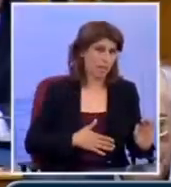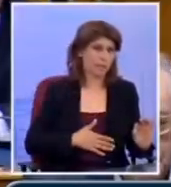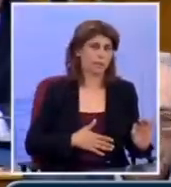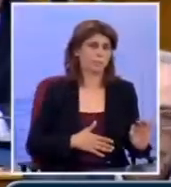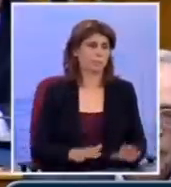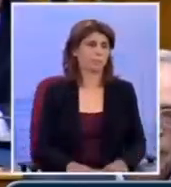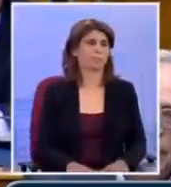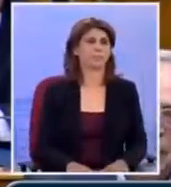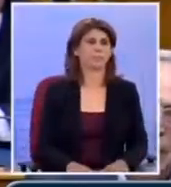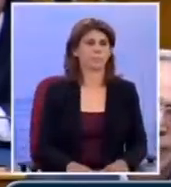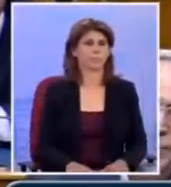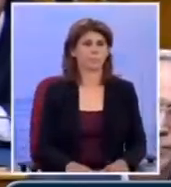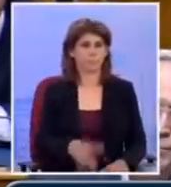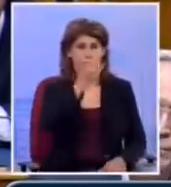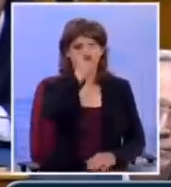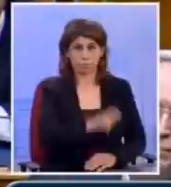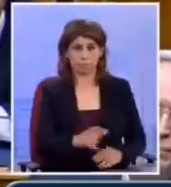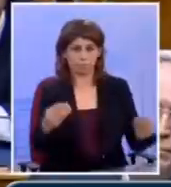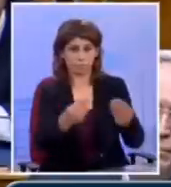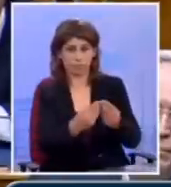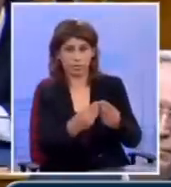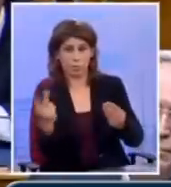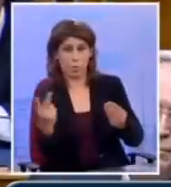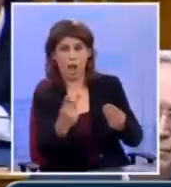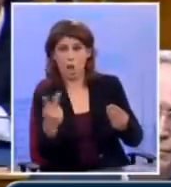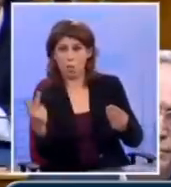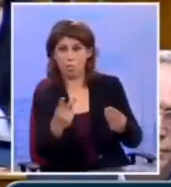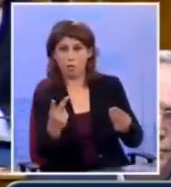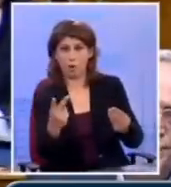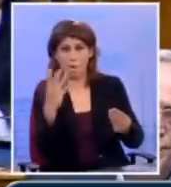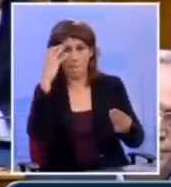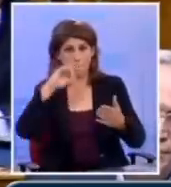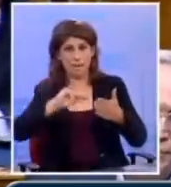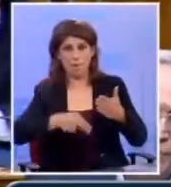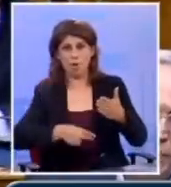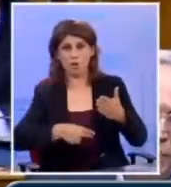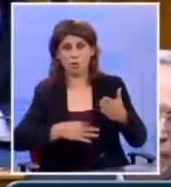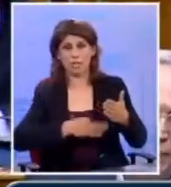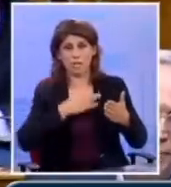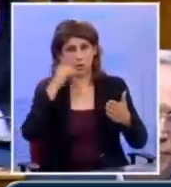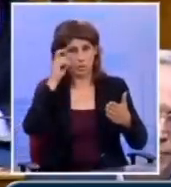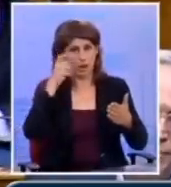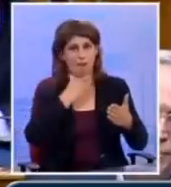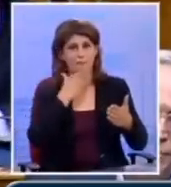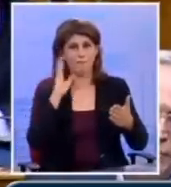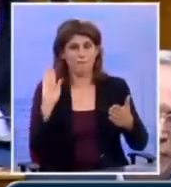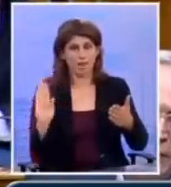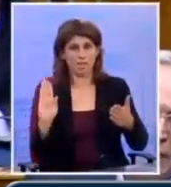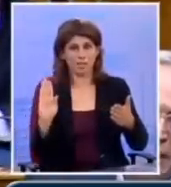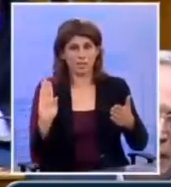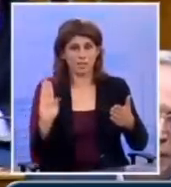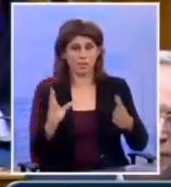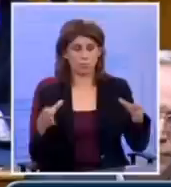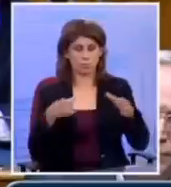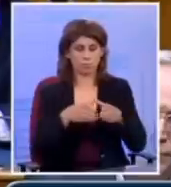καταφέρετε να ταυτιστείτε με τους άλλους 2, τους μνημονιακούς, τον κύριο Σαμαρά, τον κύριο Βενιζέλο, σε μια